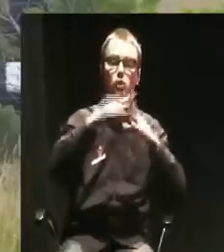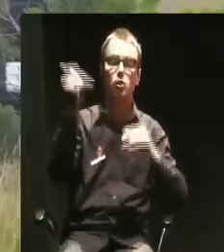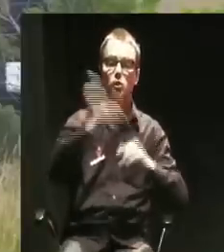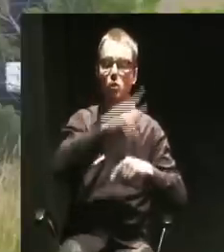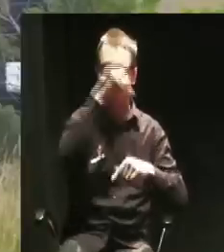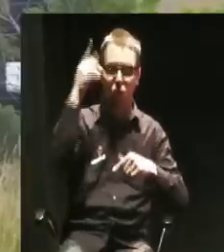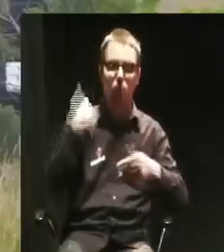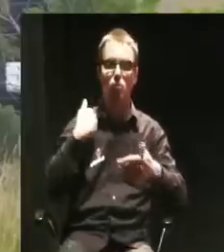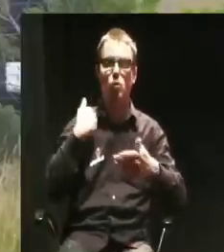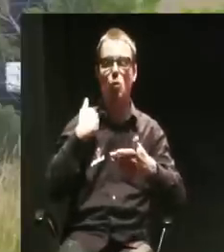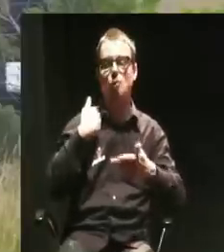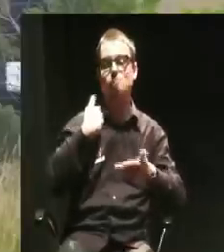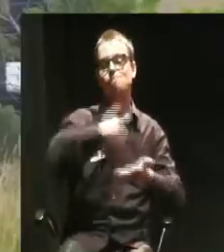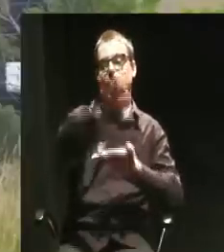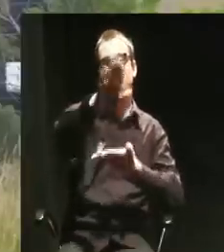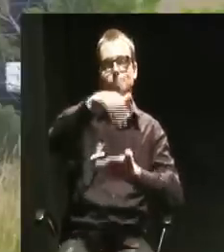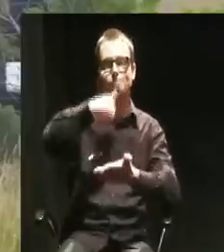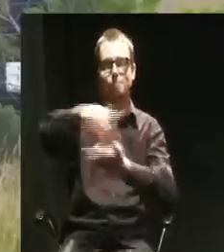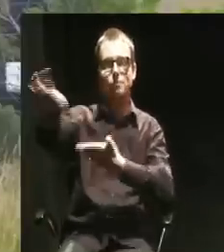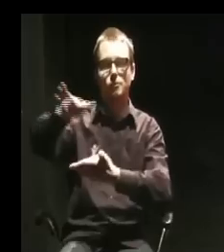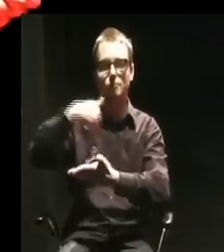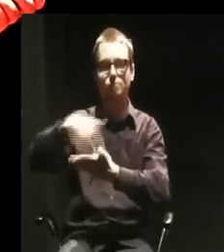się, że muszą iść na bruk.